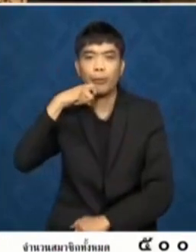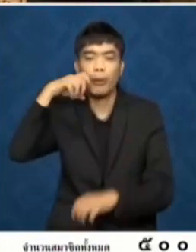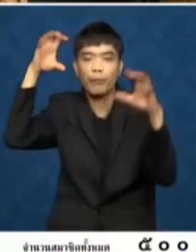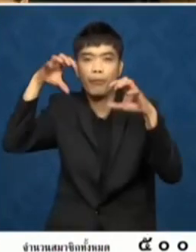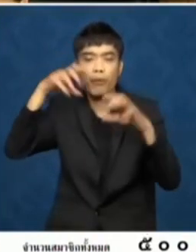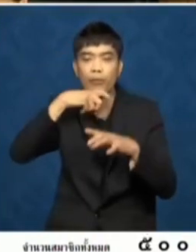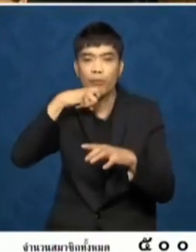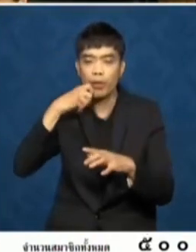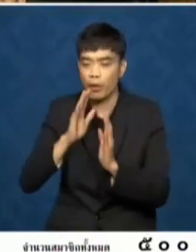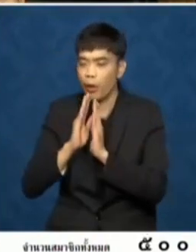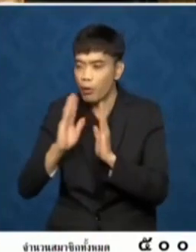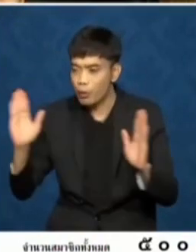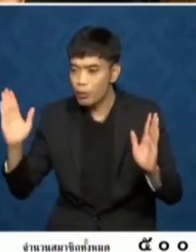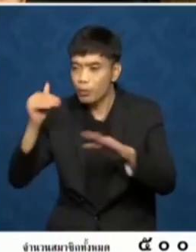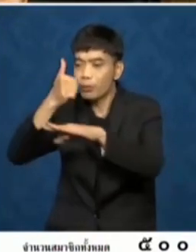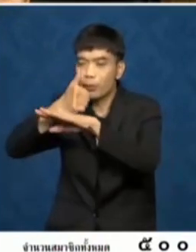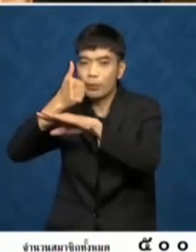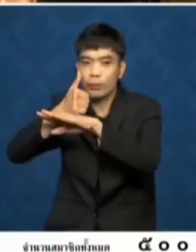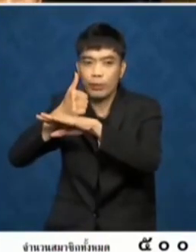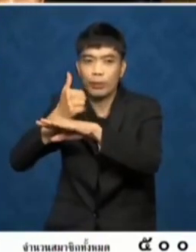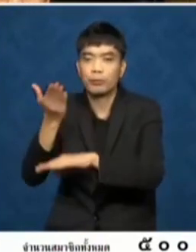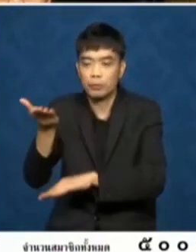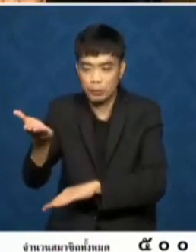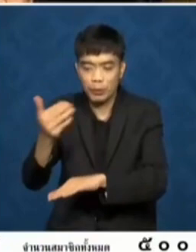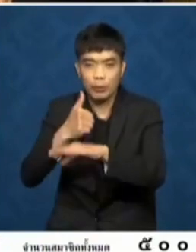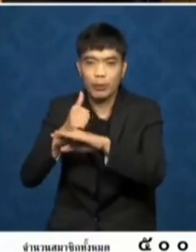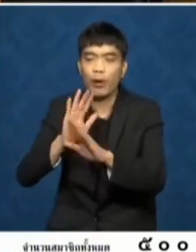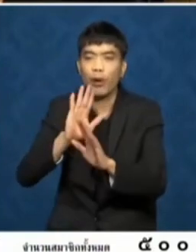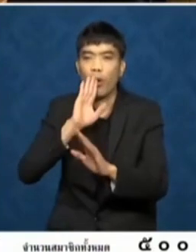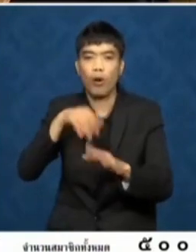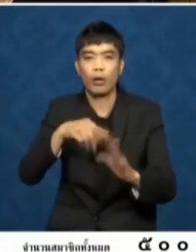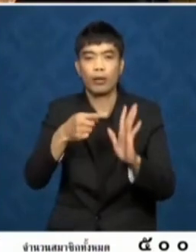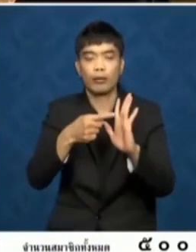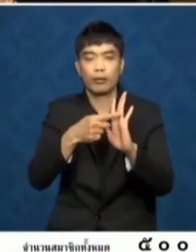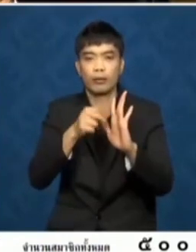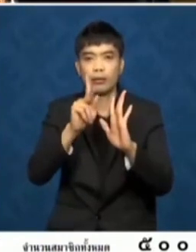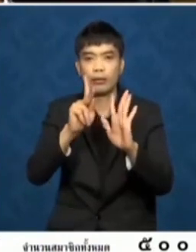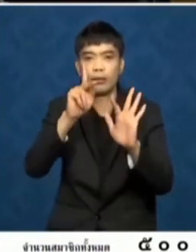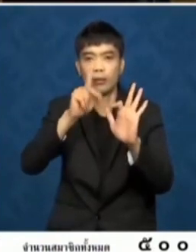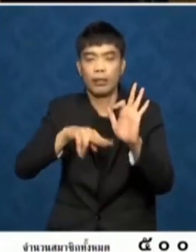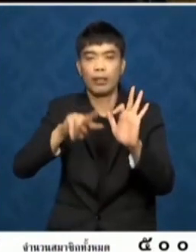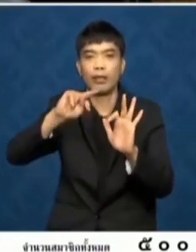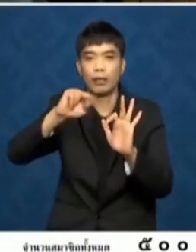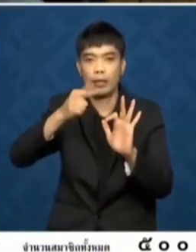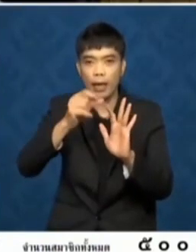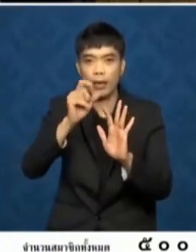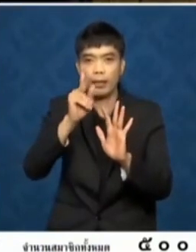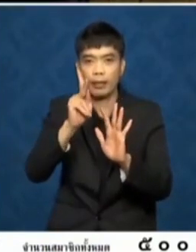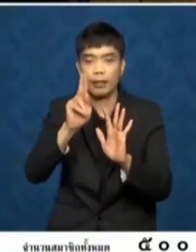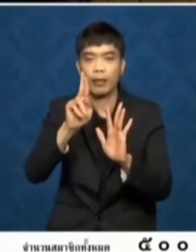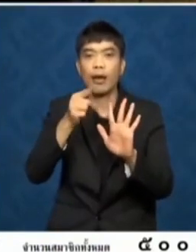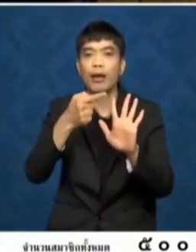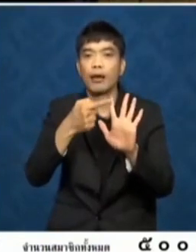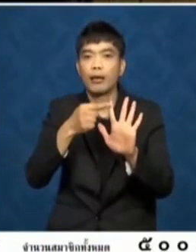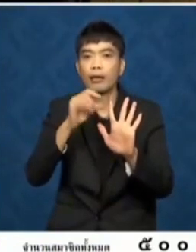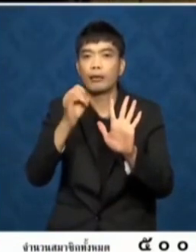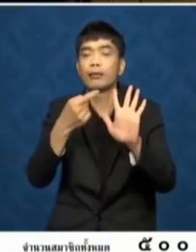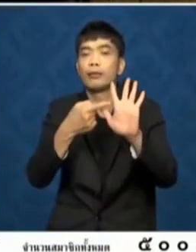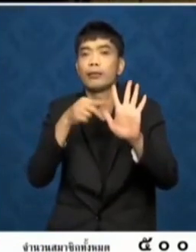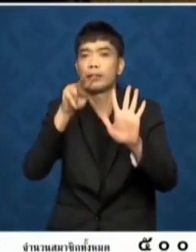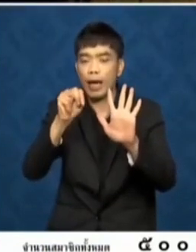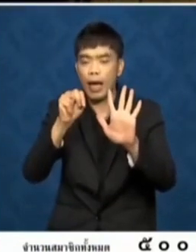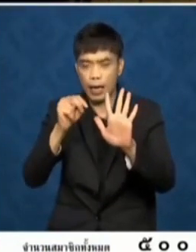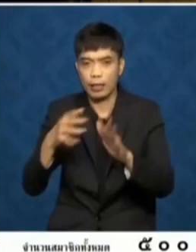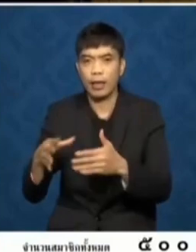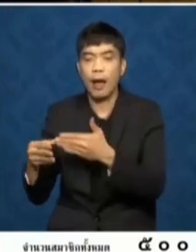การโครงการส่งน้ำและบำรุงรักษาแก่งอาจารย์สำนักงานชลประธานที่ 14กรมชลประธานนะครับที่ได้นำเครื่อง